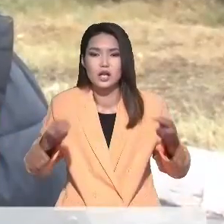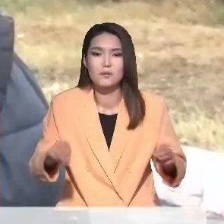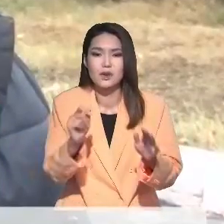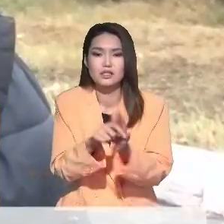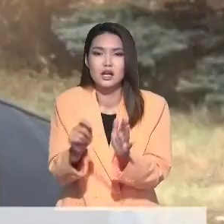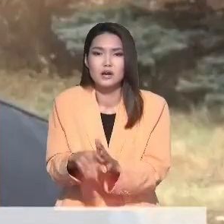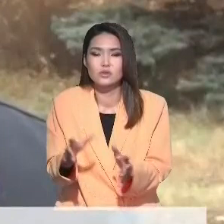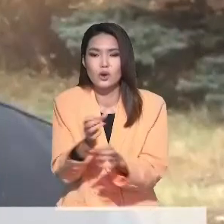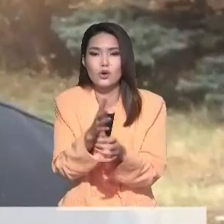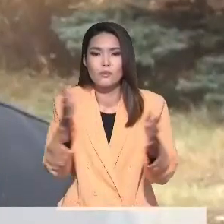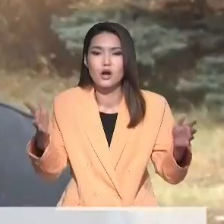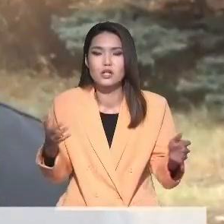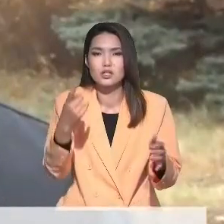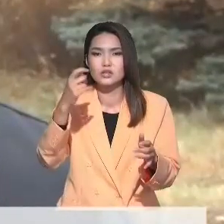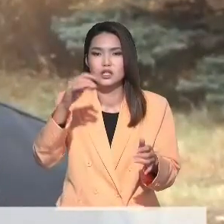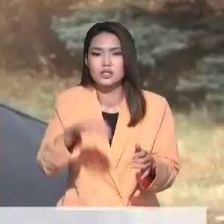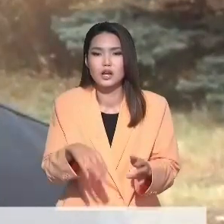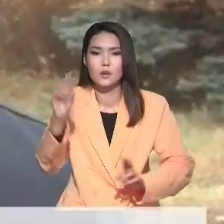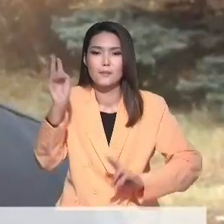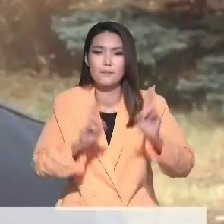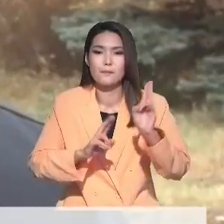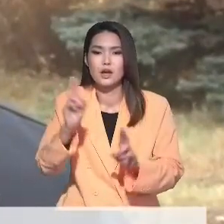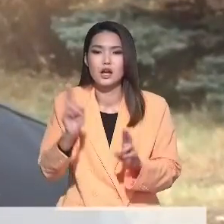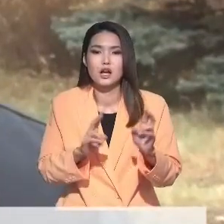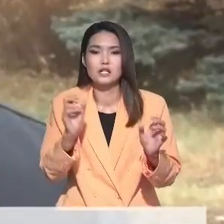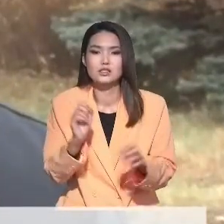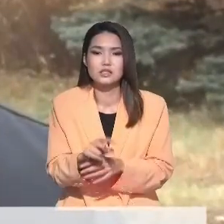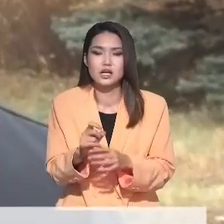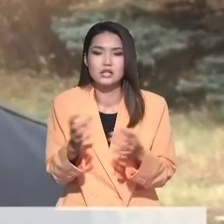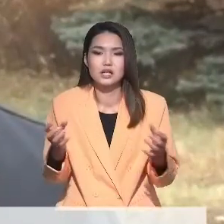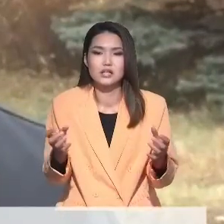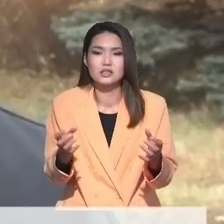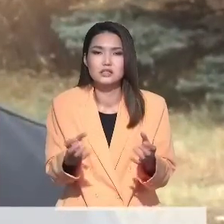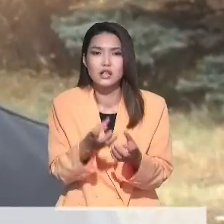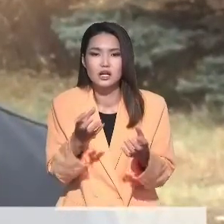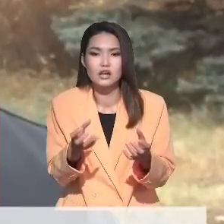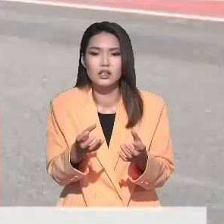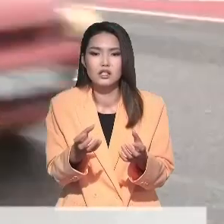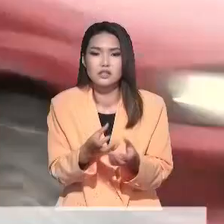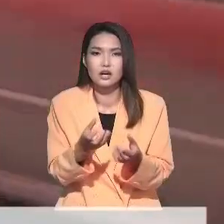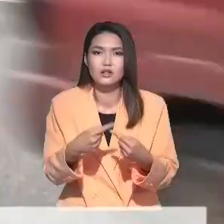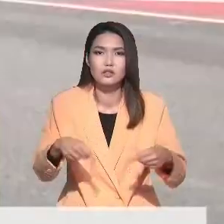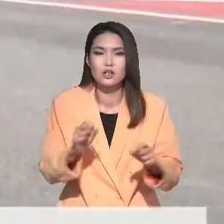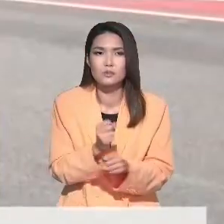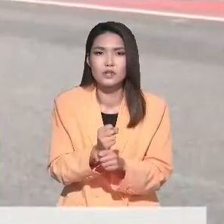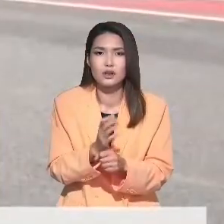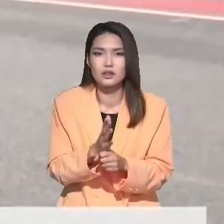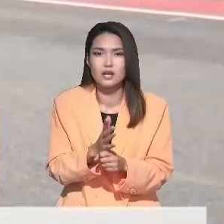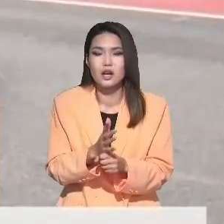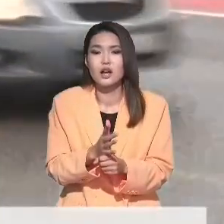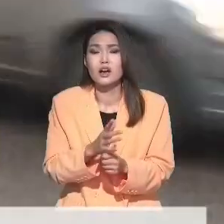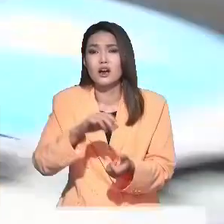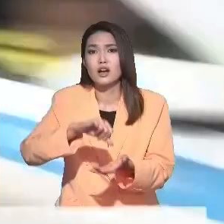более 3000. Целенаправленная задача – искоренить данный вид преступности.